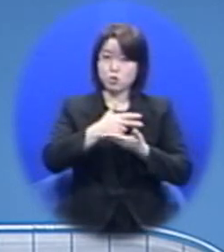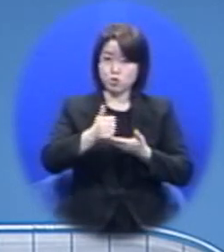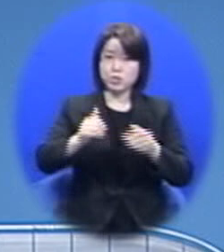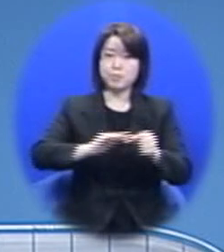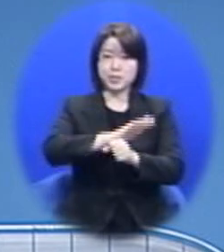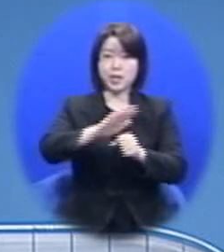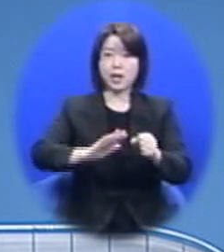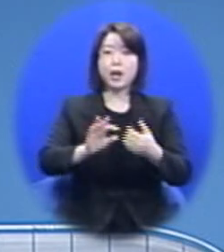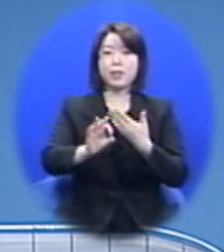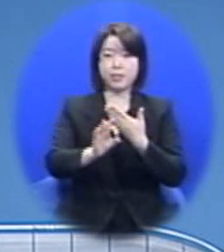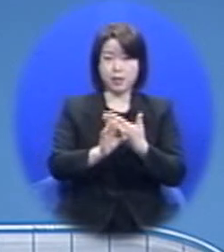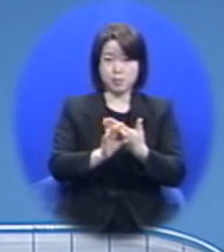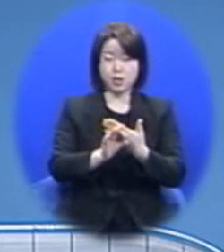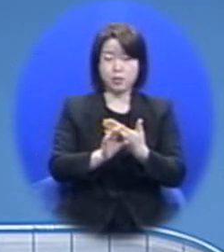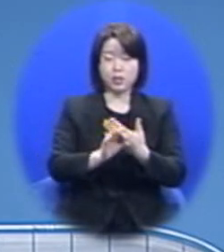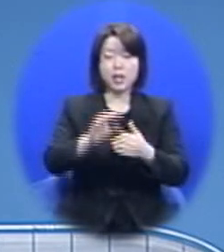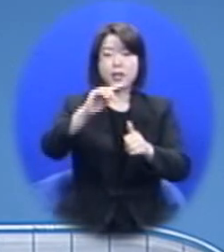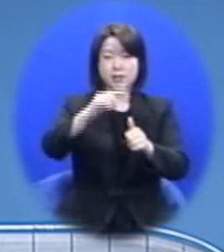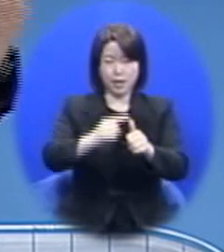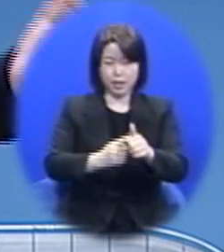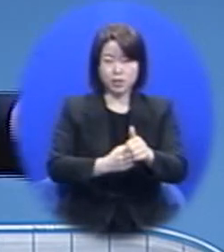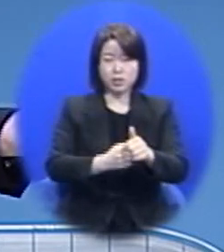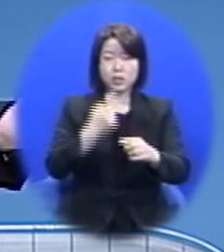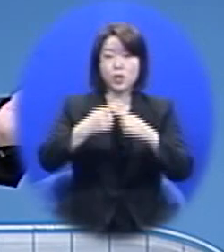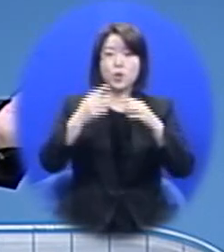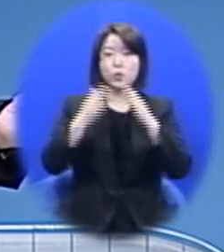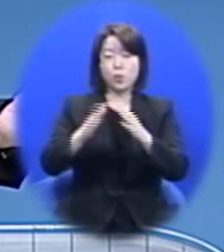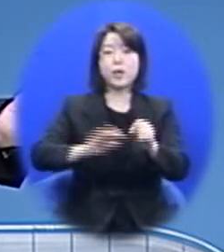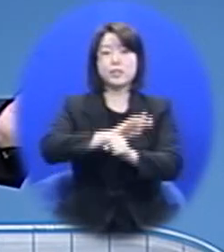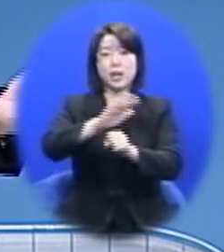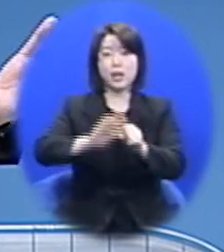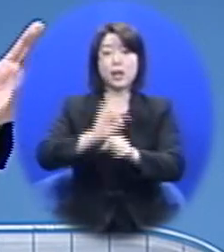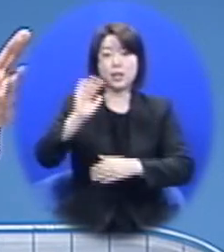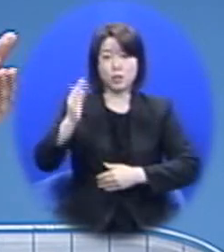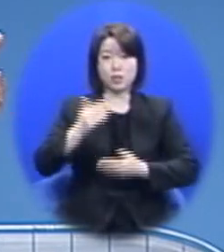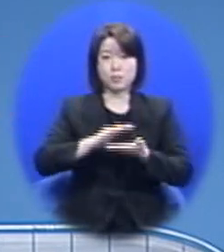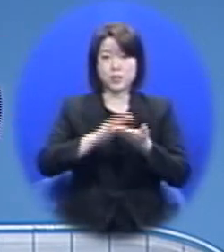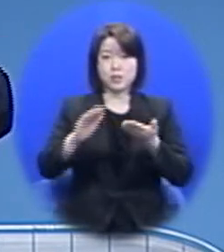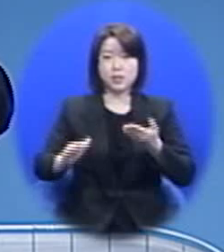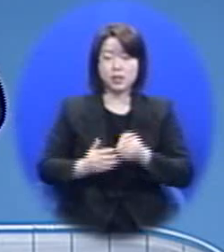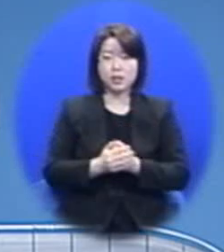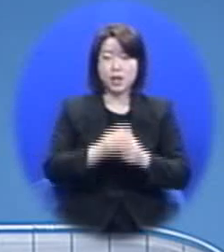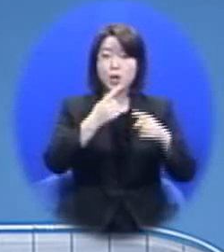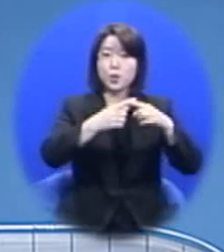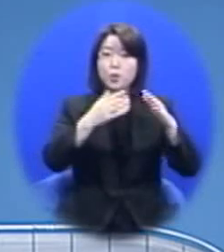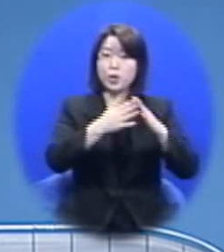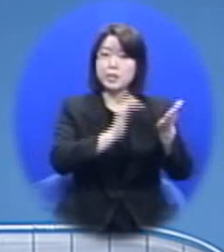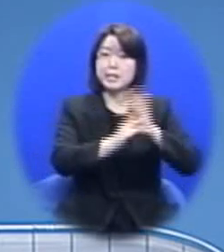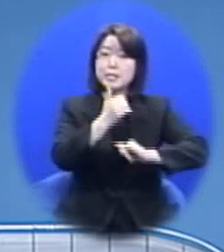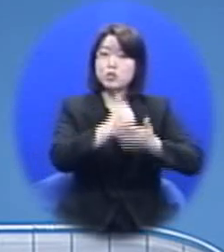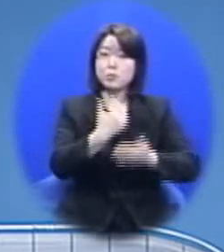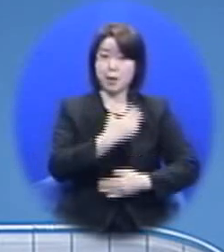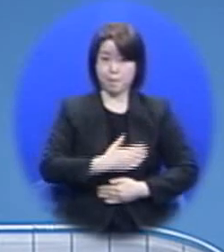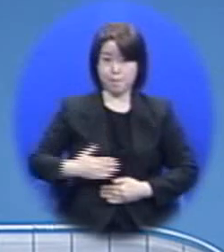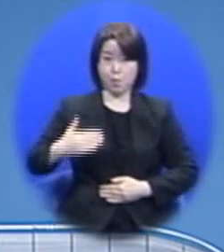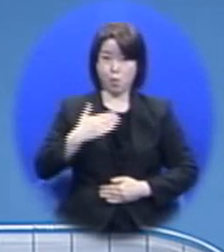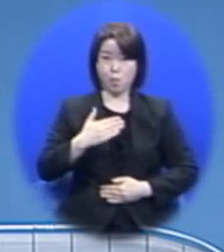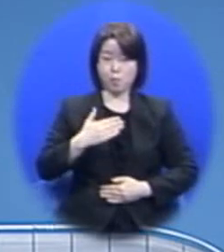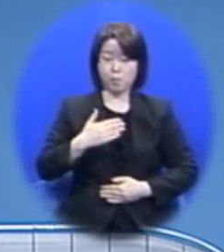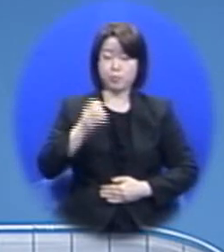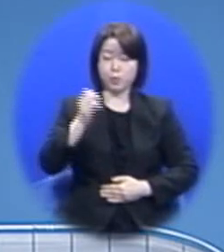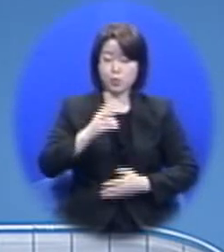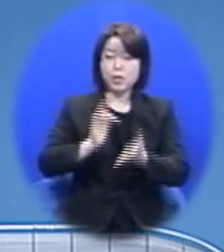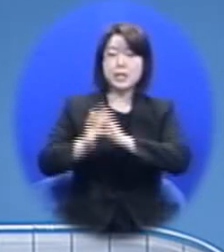사랑한다면 그러면 당연히 교회를 사랑하게 됩니다. 교회는 예수님의 몸이고 예수님은